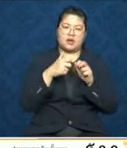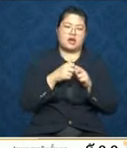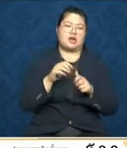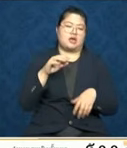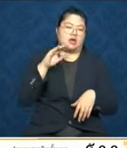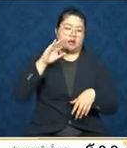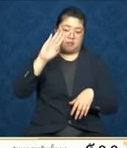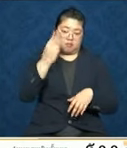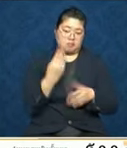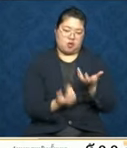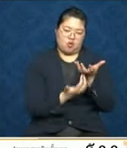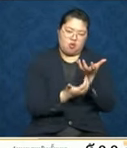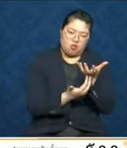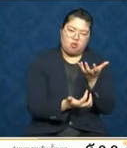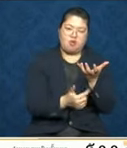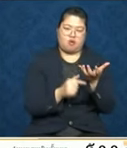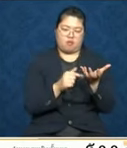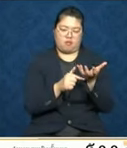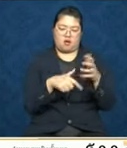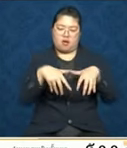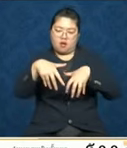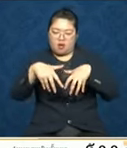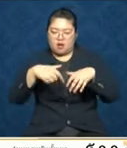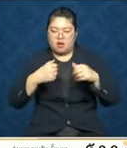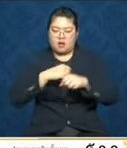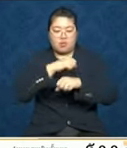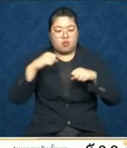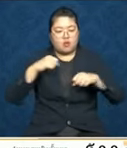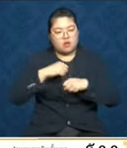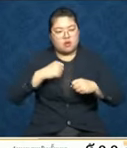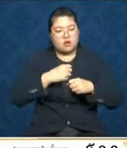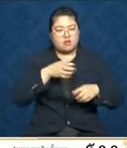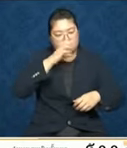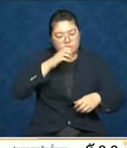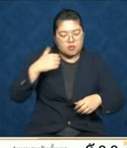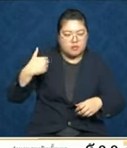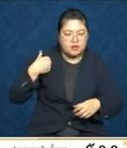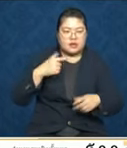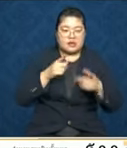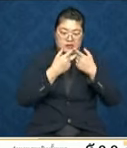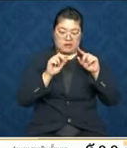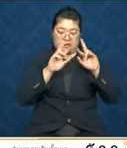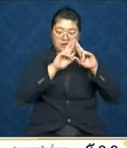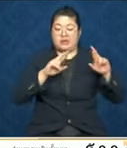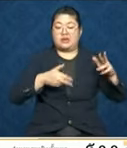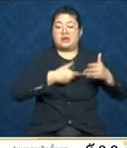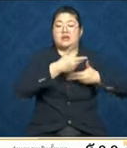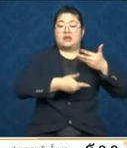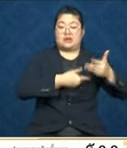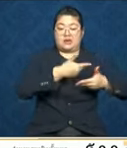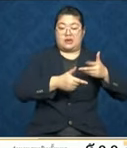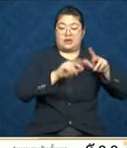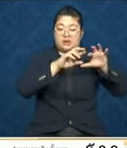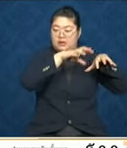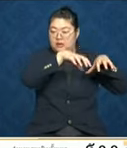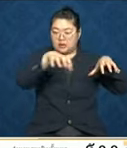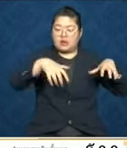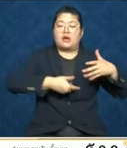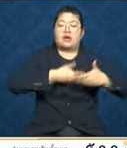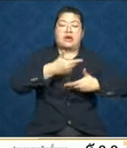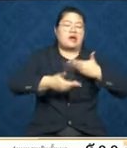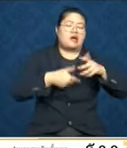ระทำอันฝ่าฝืนต่อกฎหมายและมีบทลงโทษทางอาญาแต่ร้านขายกระท่อมจำนวนมากยังคงเปิดให้บริการตามป